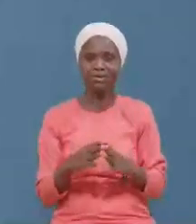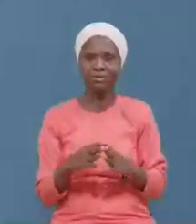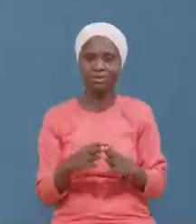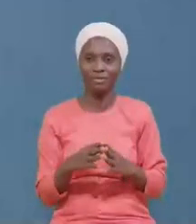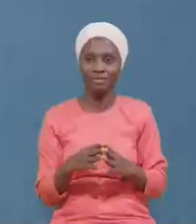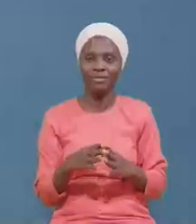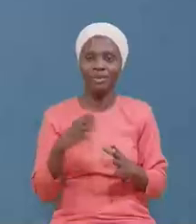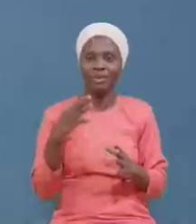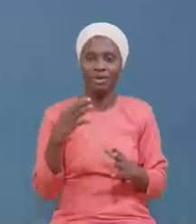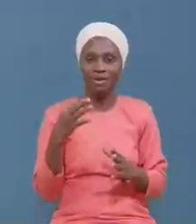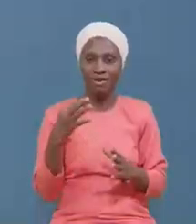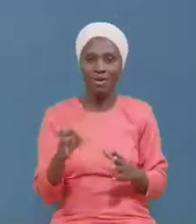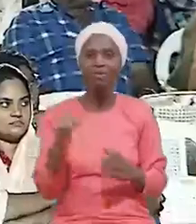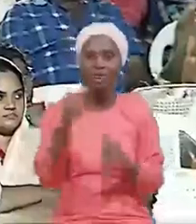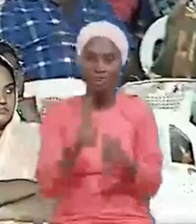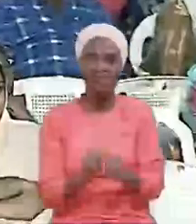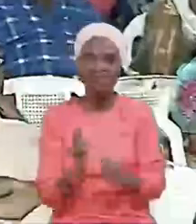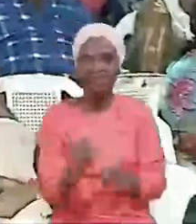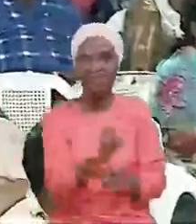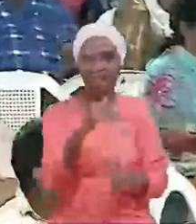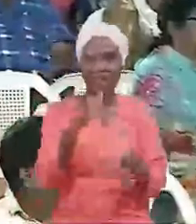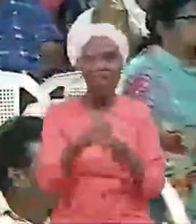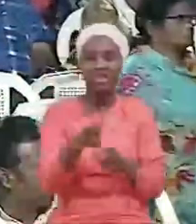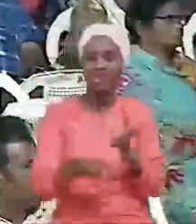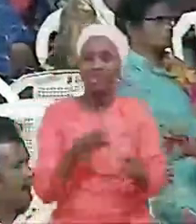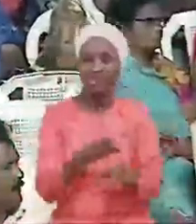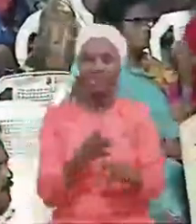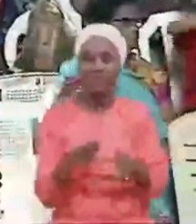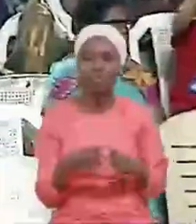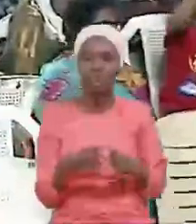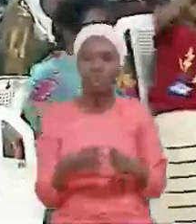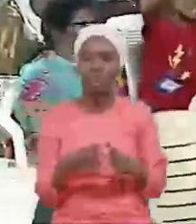Pour tout le monde dans ce monde.